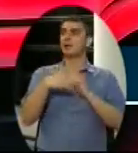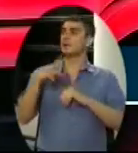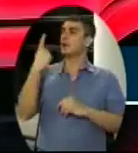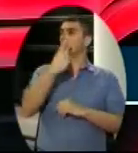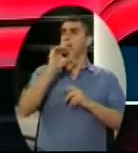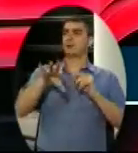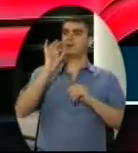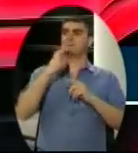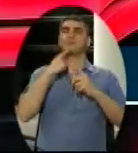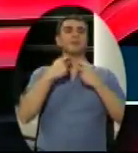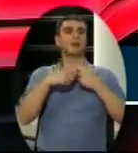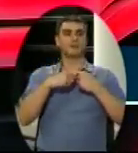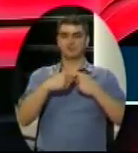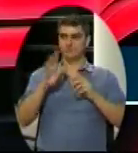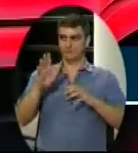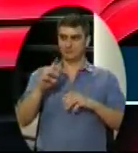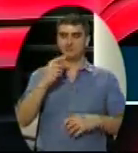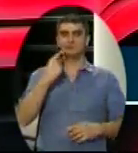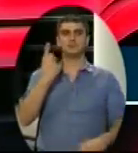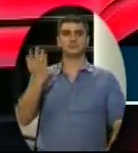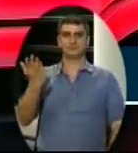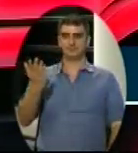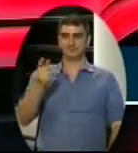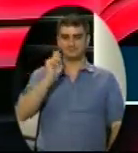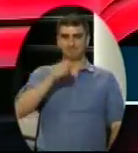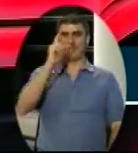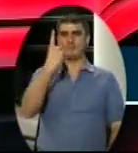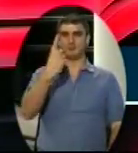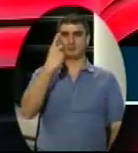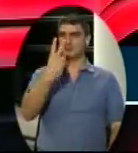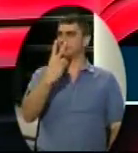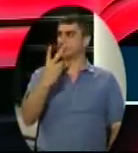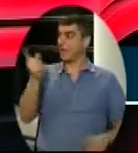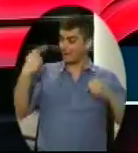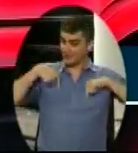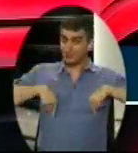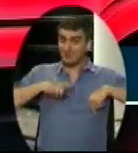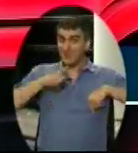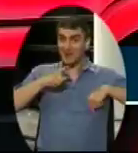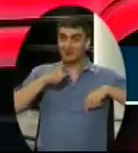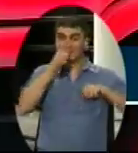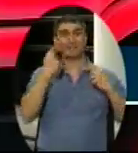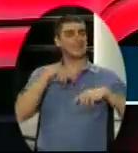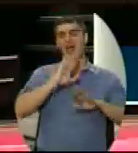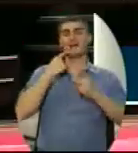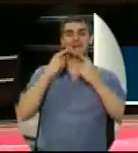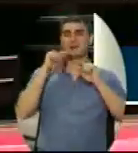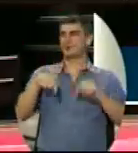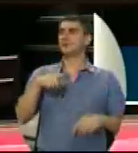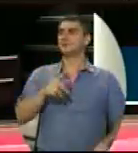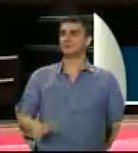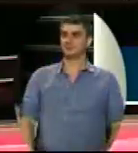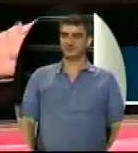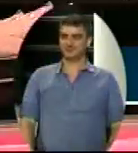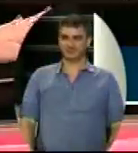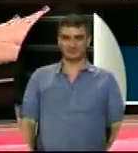זה דמוקרטיה? קריאה ראשונה. שנייה. אנחנו, יושב לא, ראש? לא, לא, לא. רק של הדיון הזה. יושבת הראשה. כן, אני